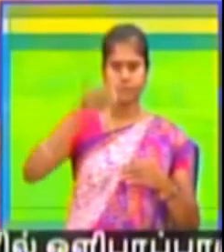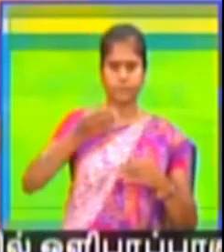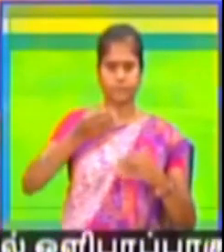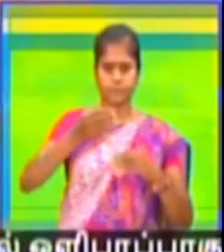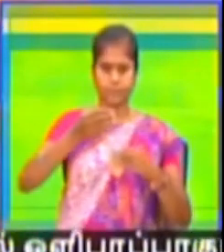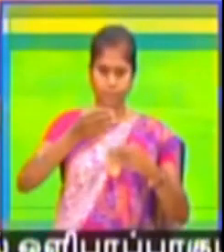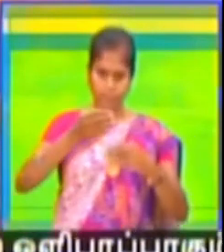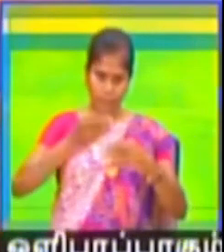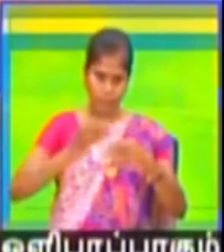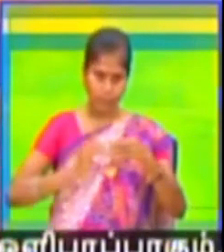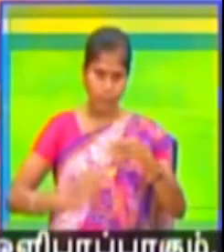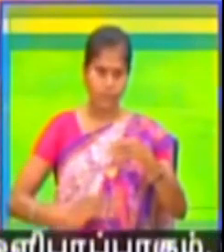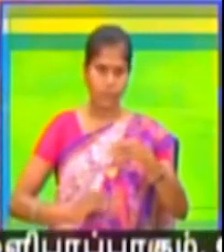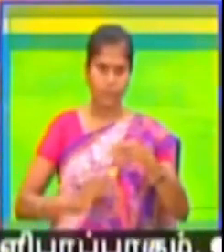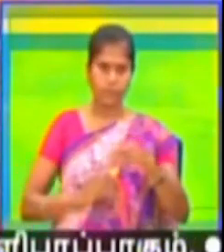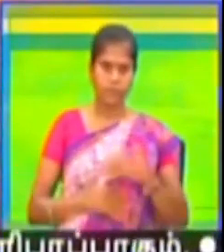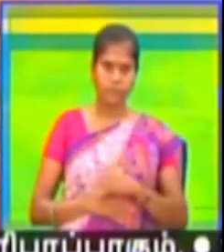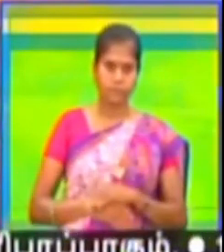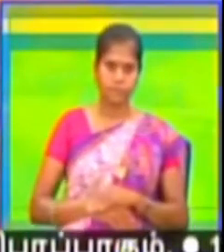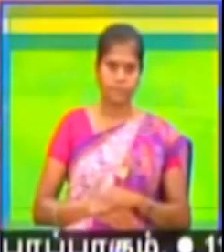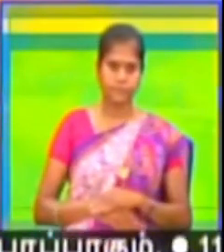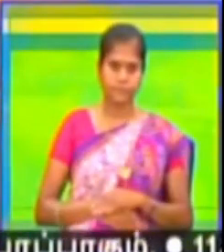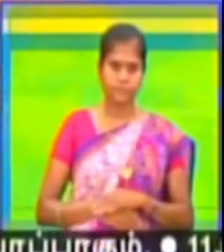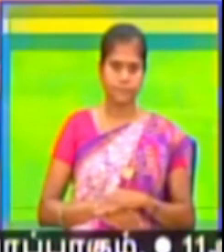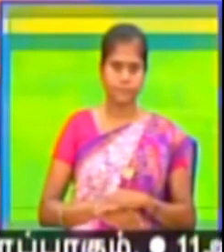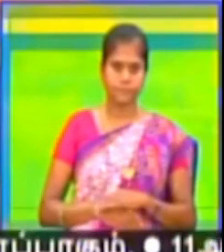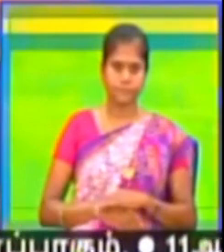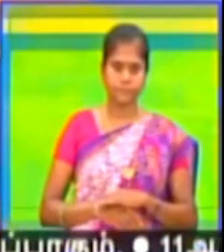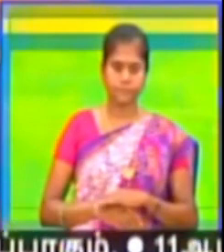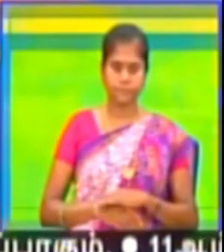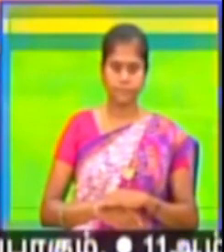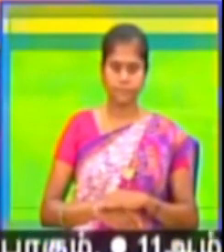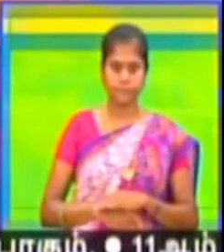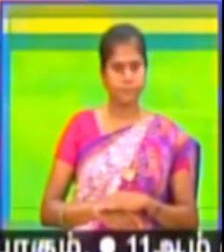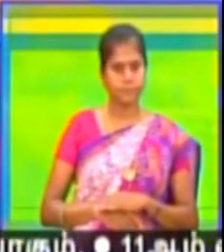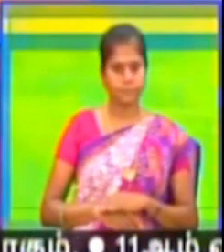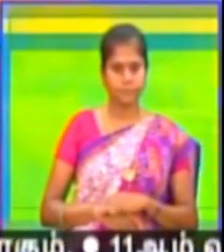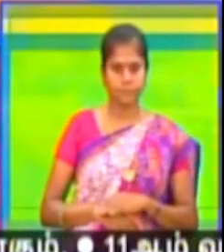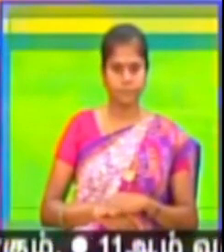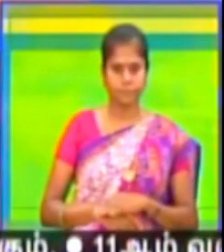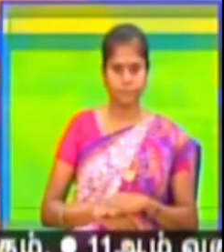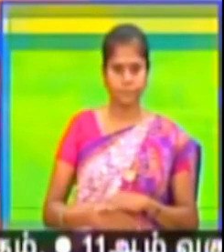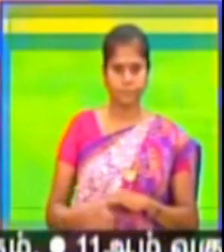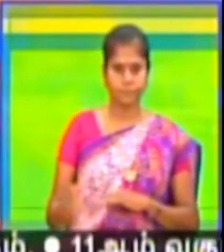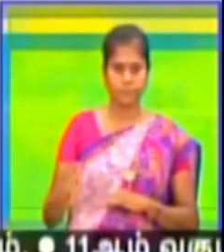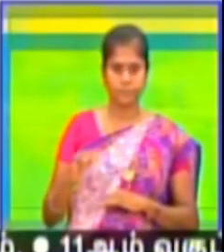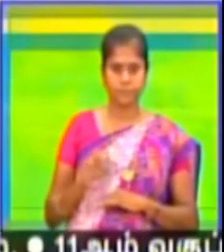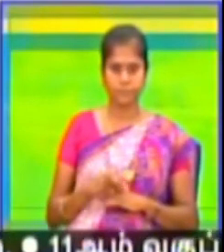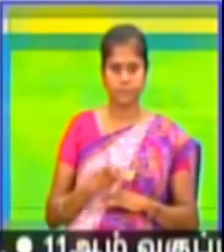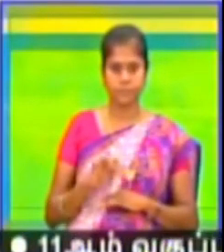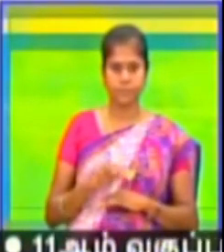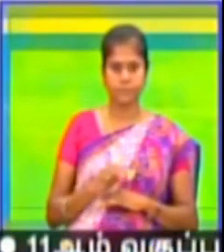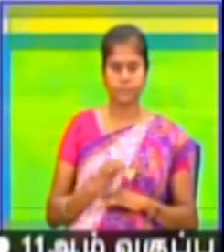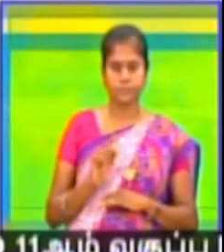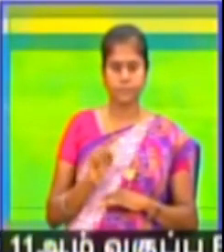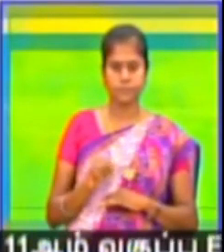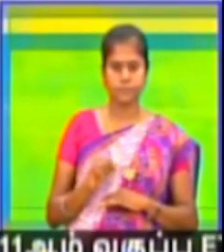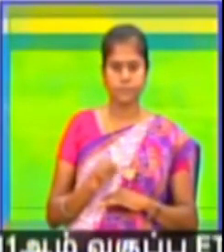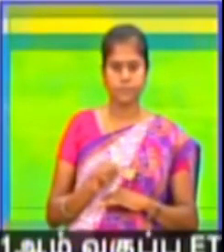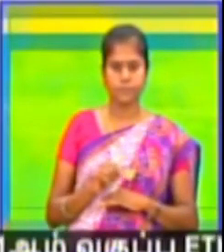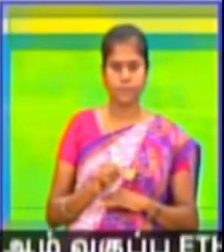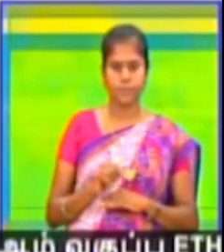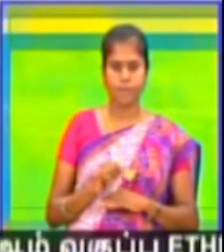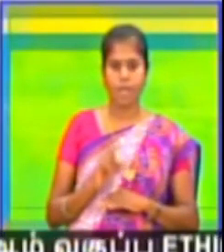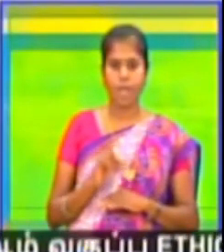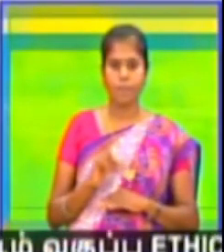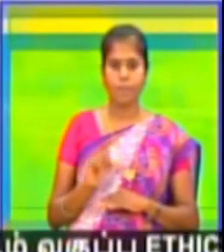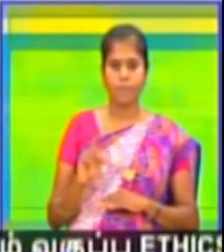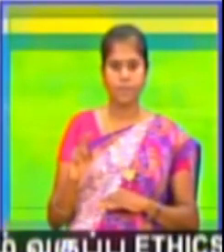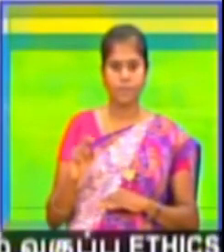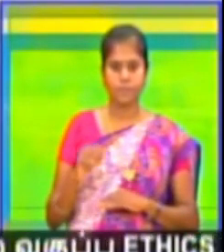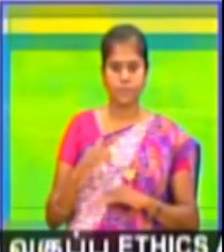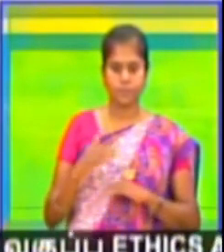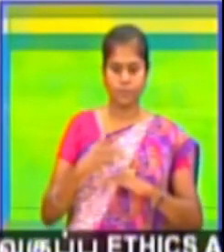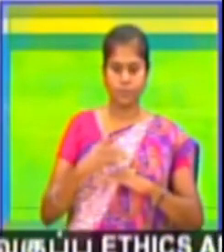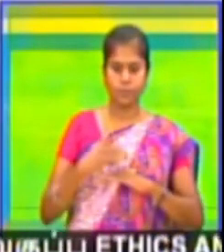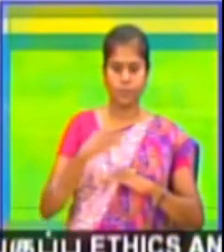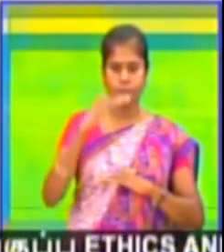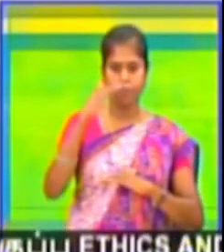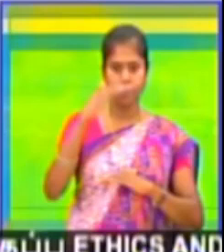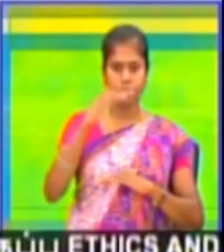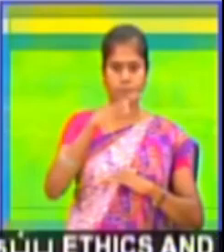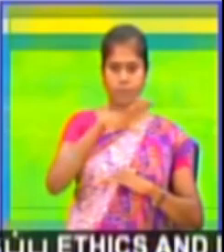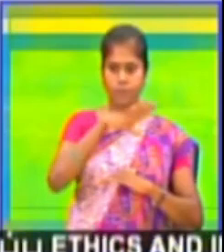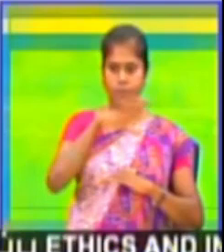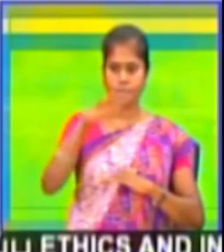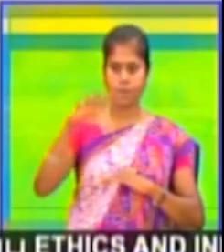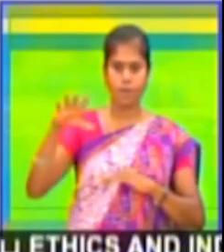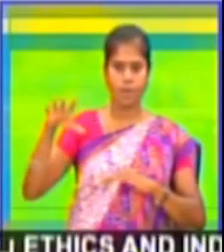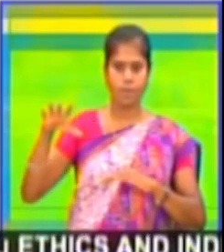மீட்டருக்கு மேலே உயரமான மிக சில சிகரங்களே உள்ளன. சரி, இந்த அப்பலேஷியன் உயர்நிலம் எவற்றையெல்லாம்